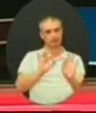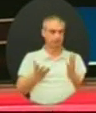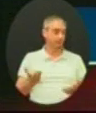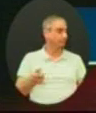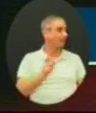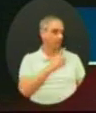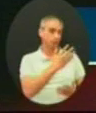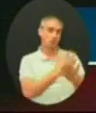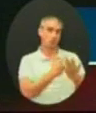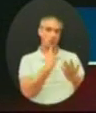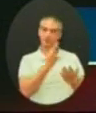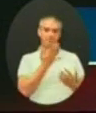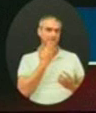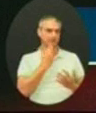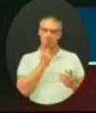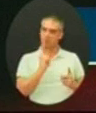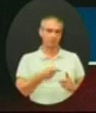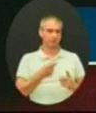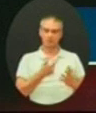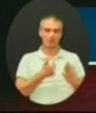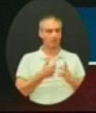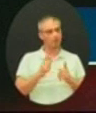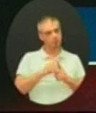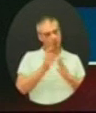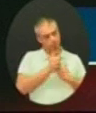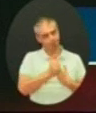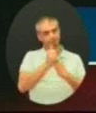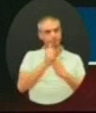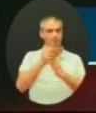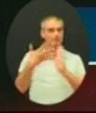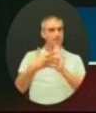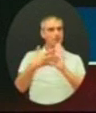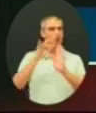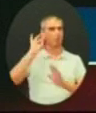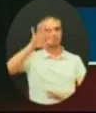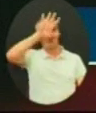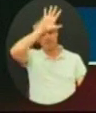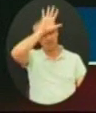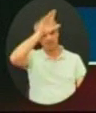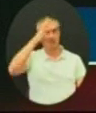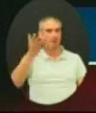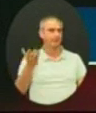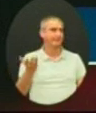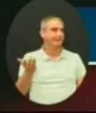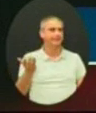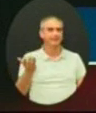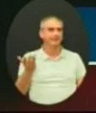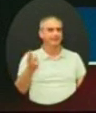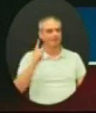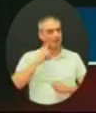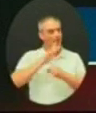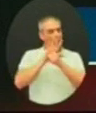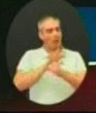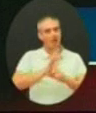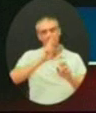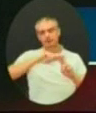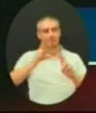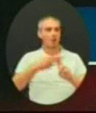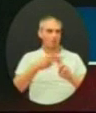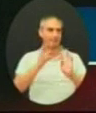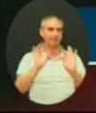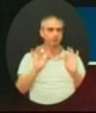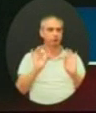שמבקרים אותו על כך וטוענים שישראל לא צריכה לעמוד בראש החץ, נכון. בביקורת שלה על איראן ובלחץ בינלאומי על